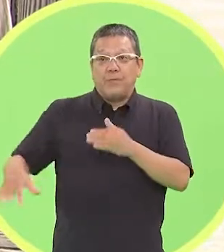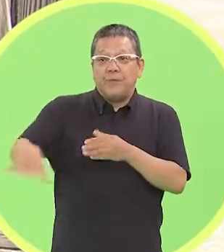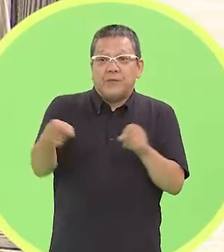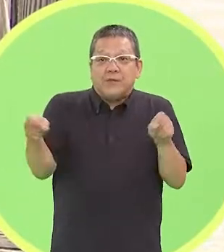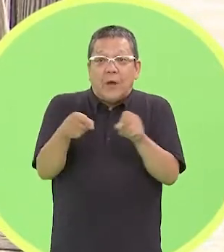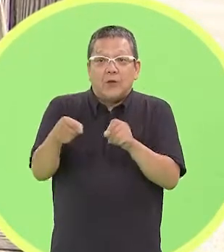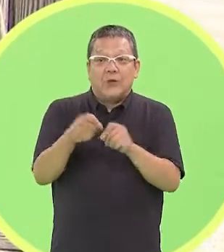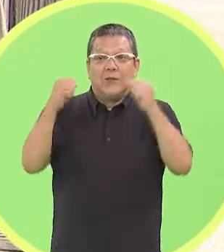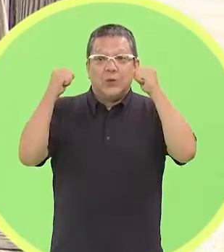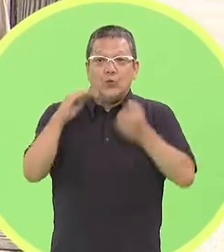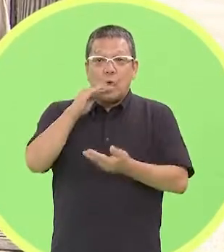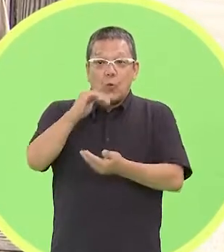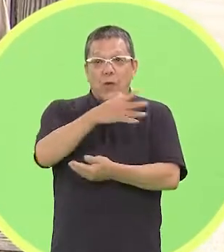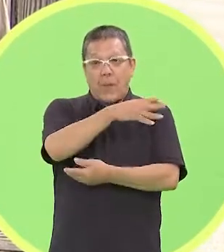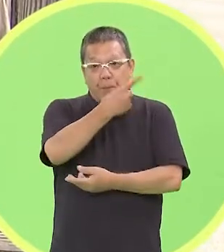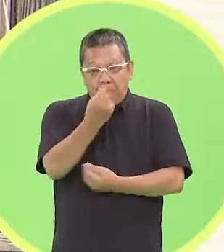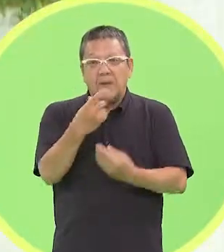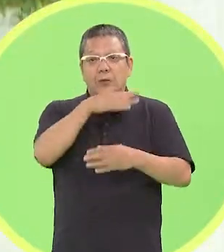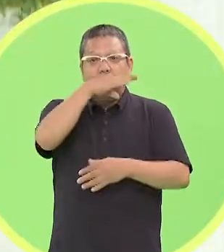っぱり素敵ですね。